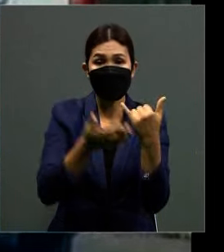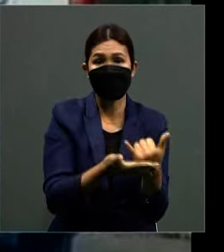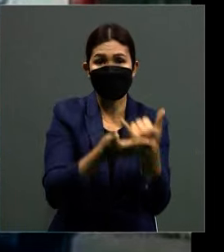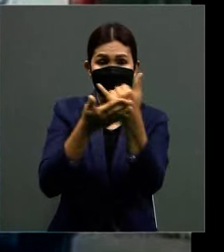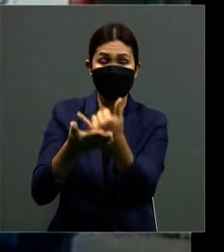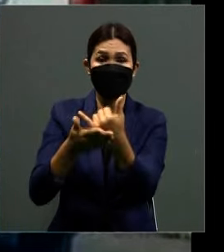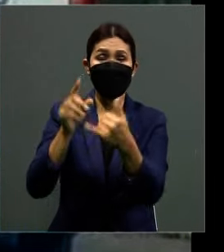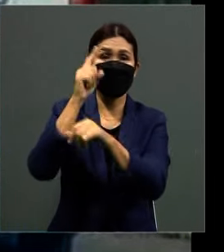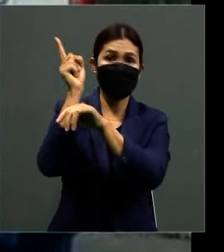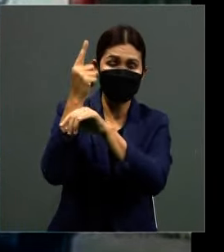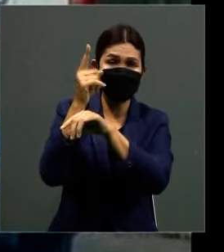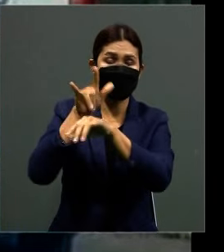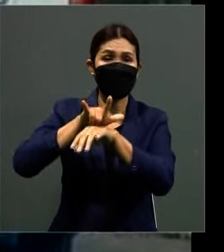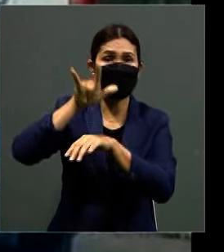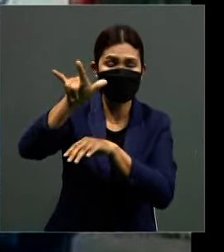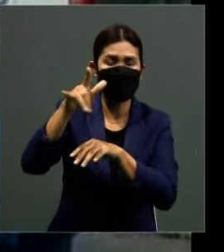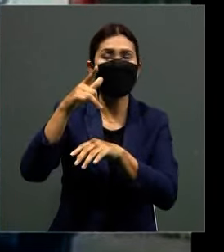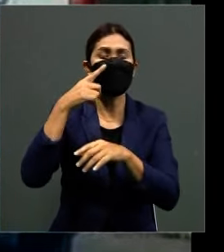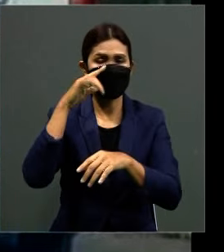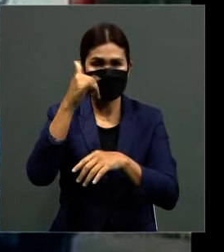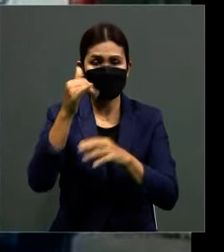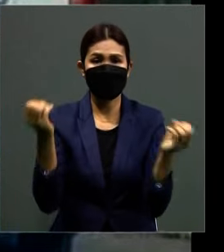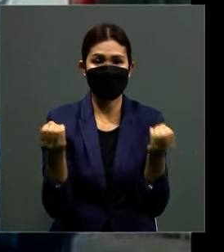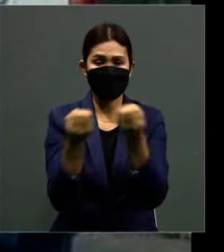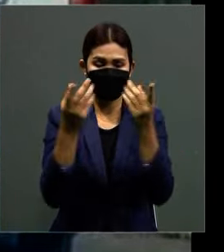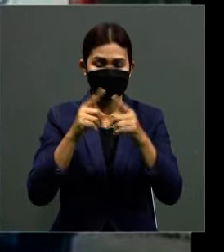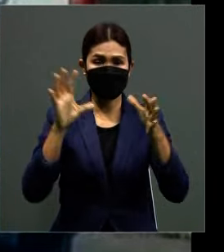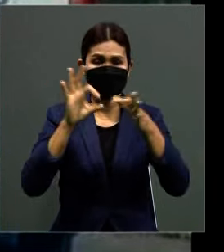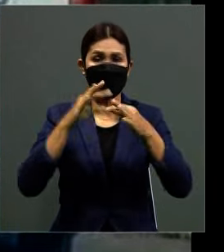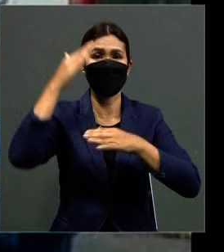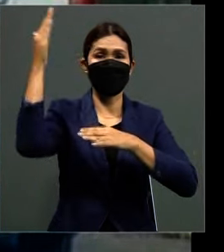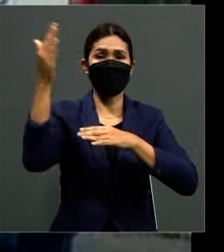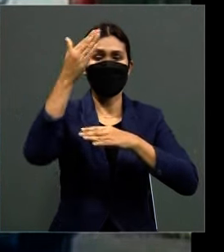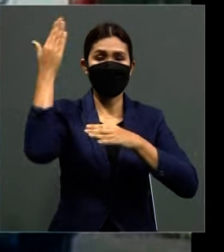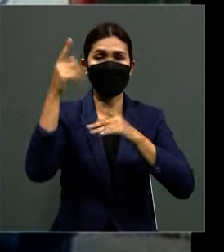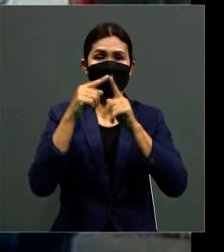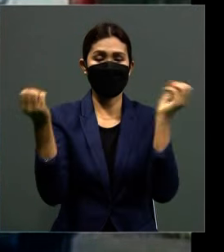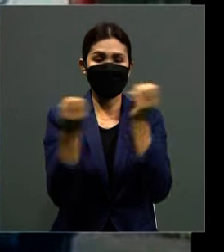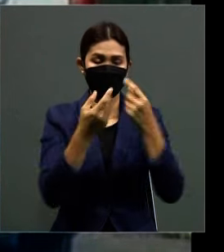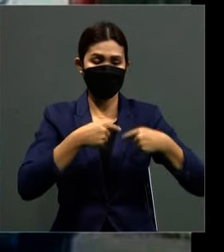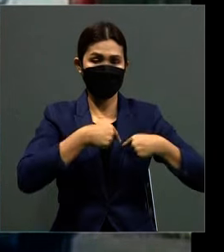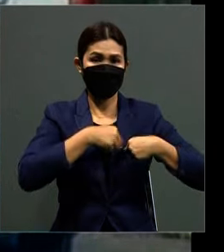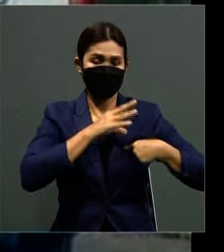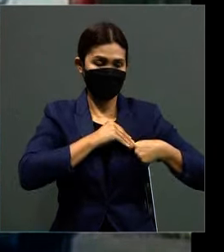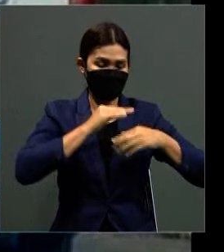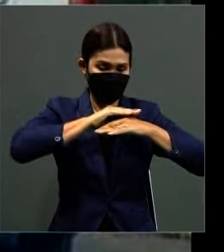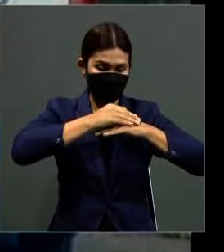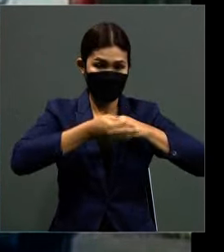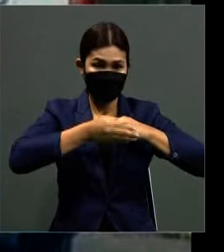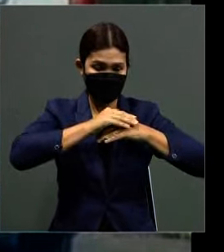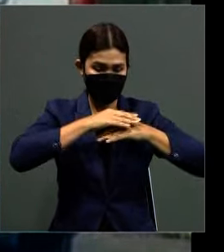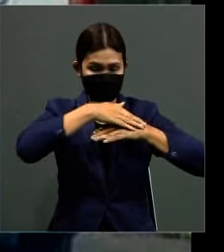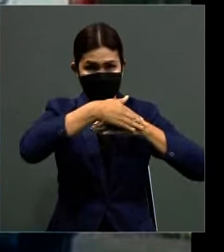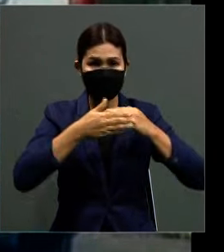อากาศยานหรือว่าเครื่องบินเพราะว่าอาจจะมีในเรื่องของแรงกดอากาศมีผลต่อลมรั่วที่อยู่ในผนังหัวใจที่มีอยู่แล้ว